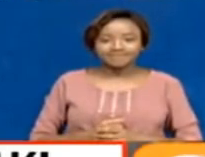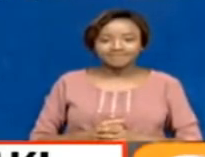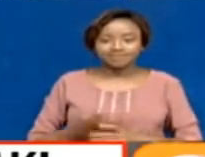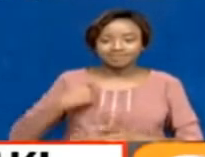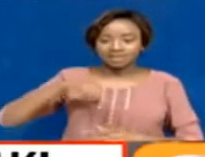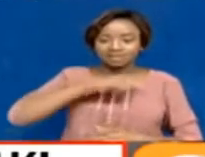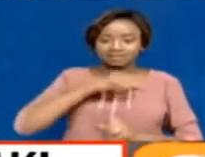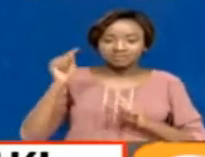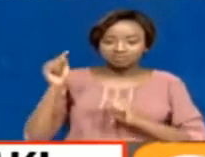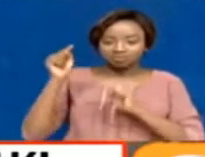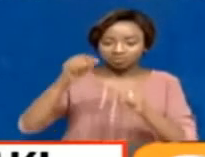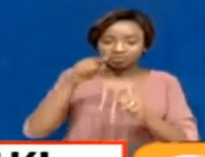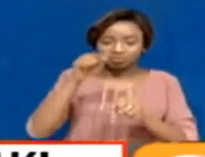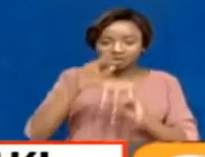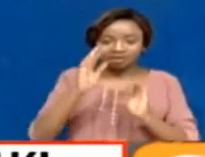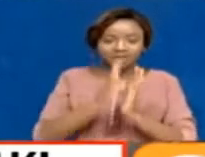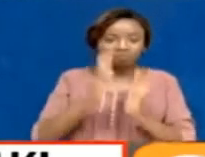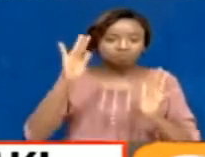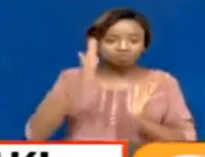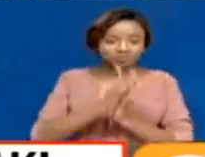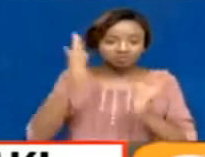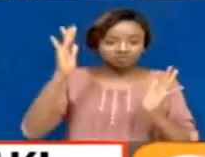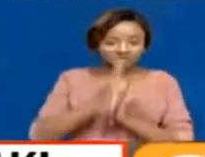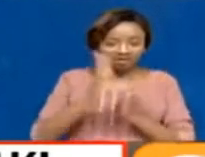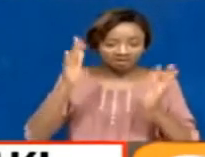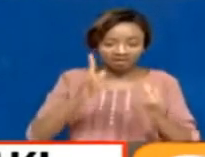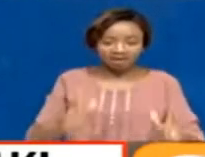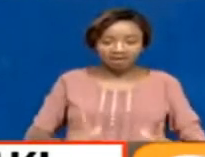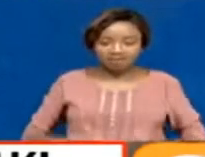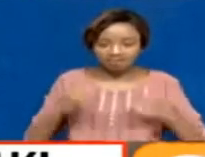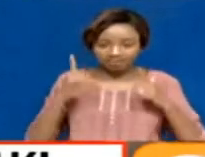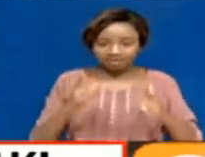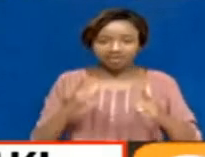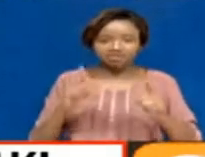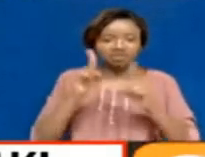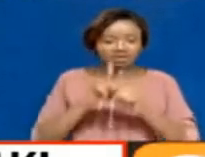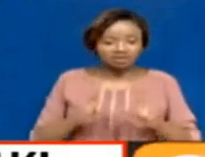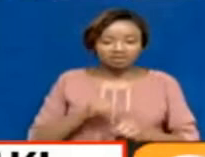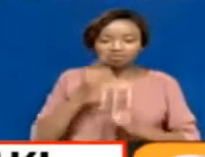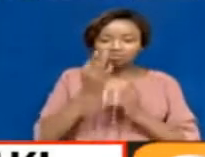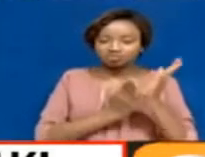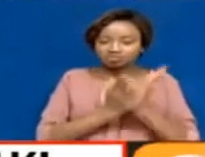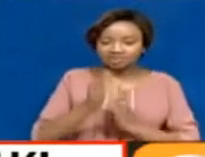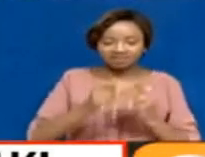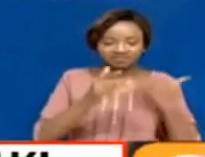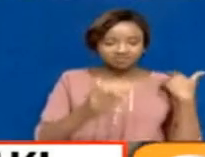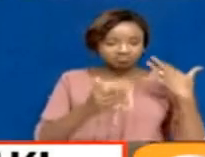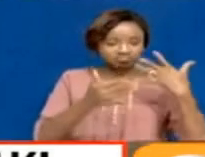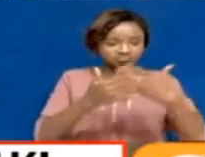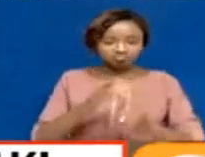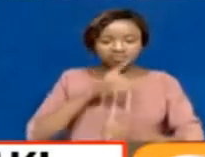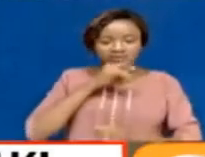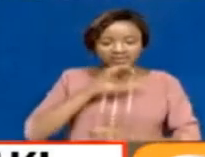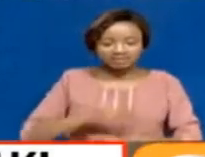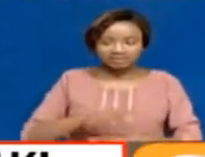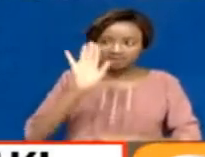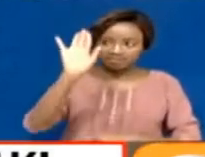Tuko hapa kusherekea maisha na huduma huyu